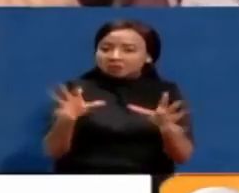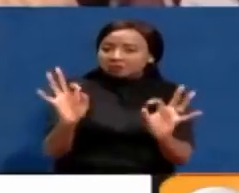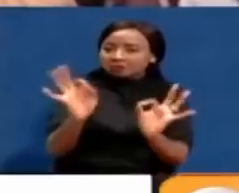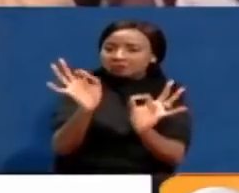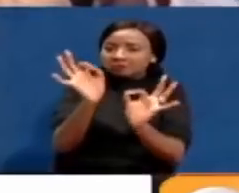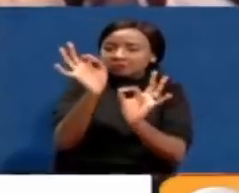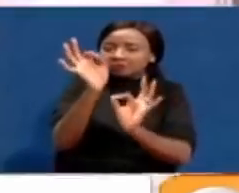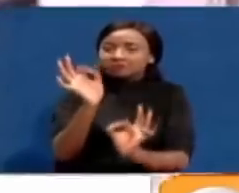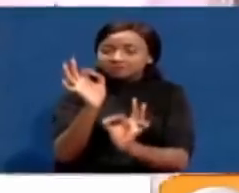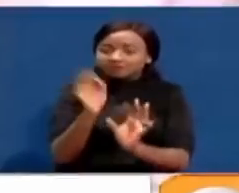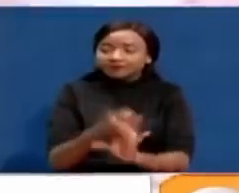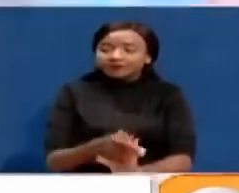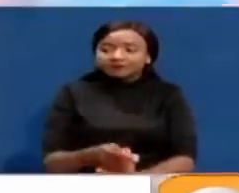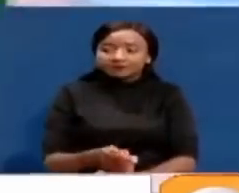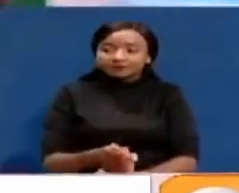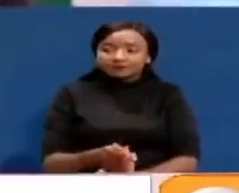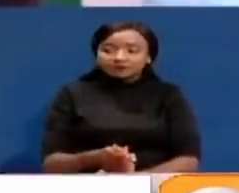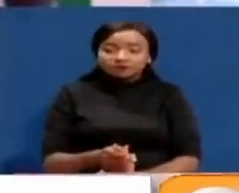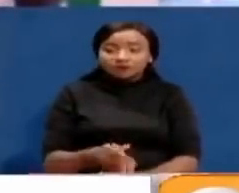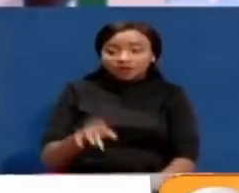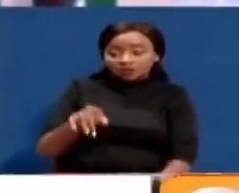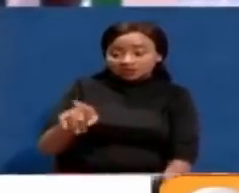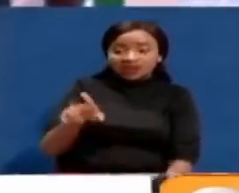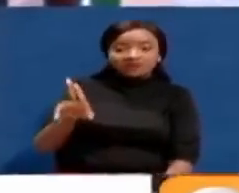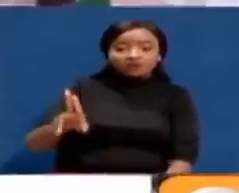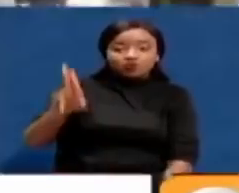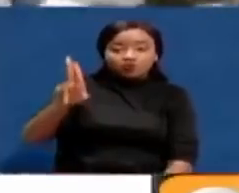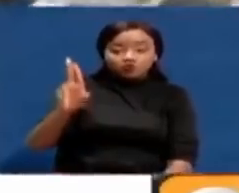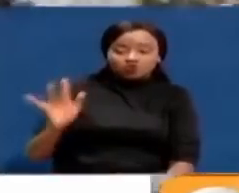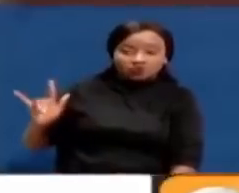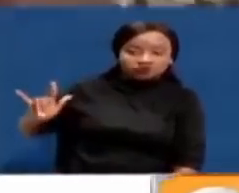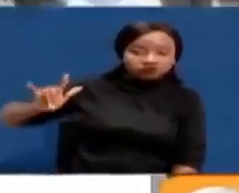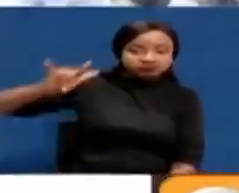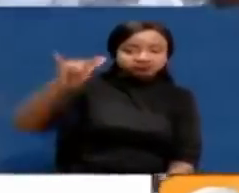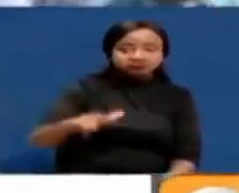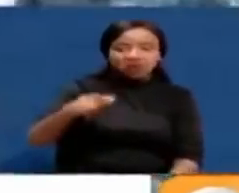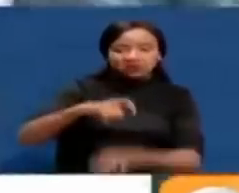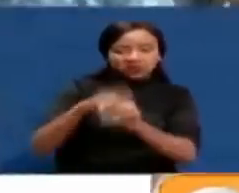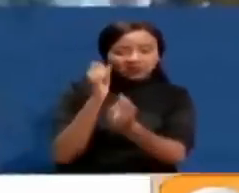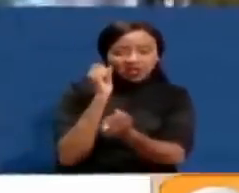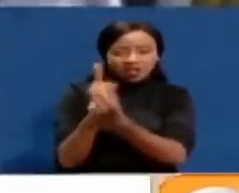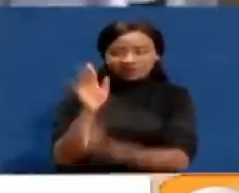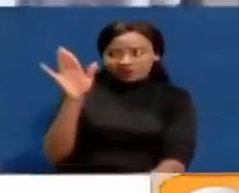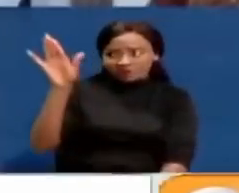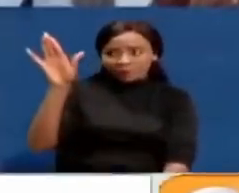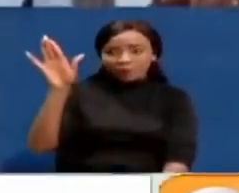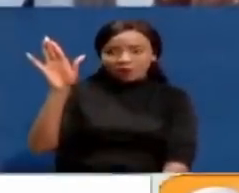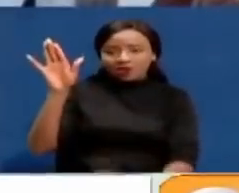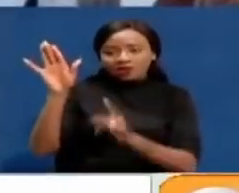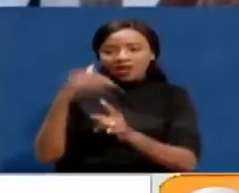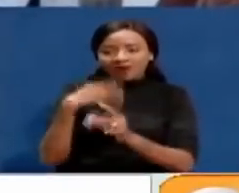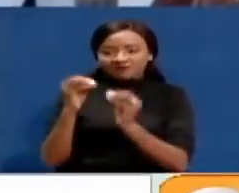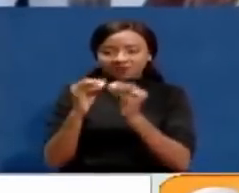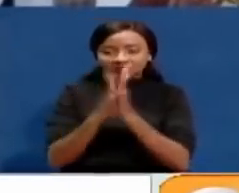market accessories, it means it can fit. Rais Uhuru Kenyatta aliwasili Manyani mwendo wa saa 5 leo na kufanya kikao